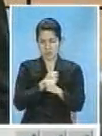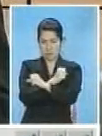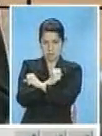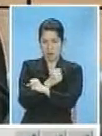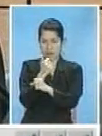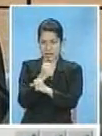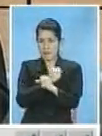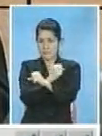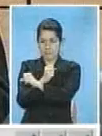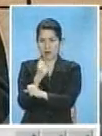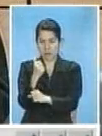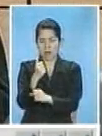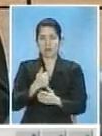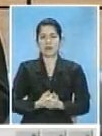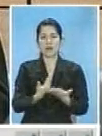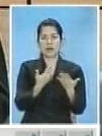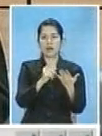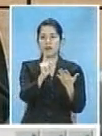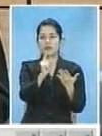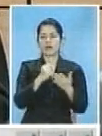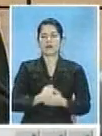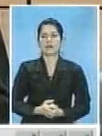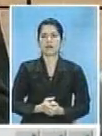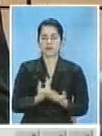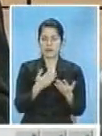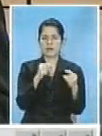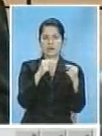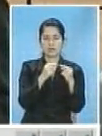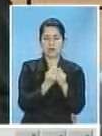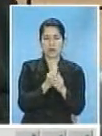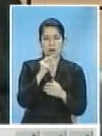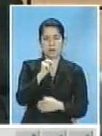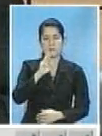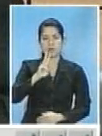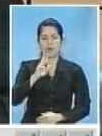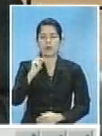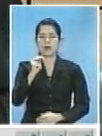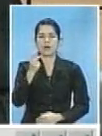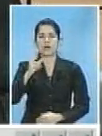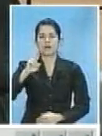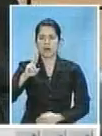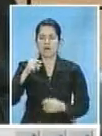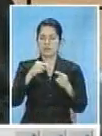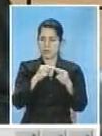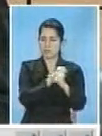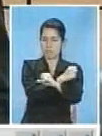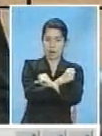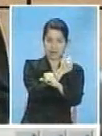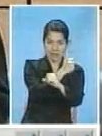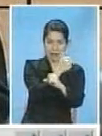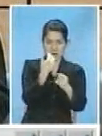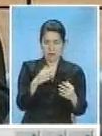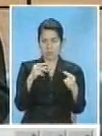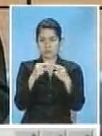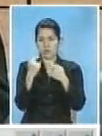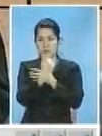ครับวันนี้นวนครเอาอยู่เป็นไงครับวันนี้แล้วต่างชาติพอเห็นผู้บริหาร